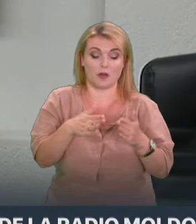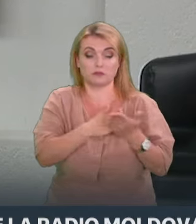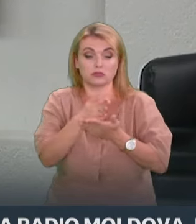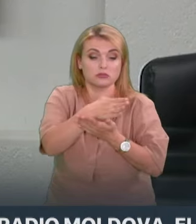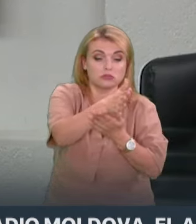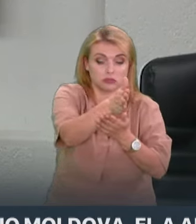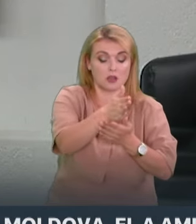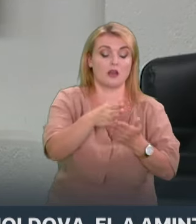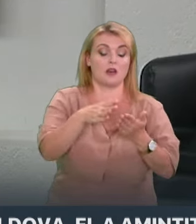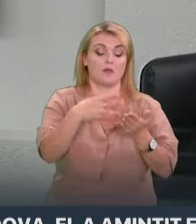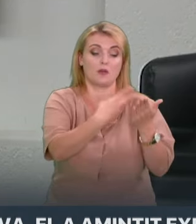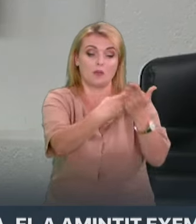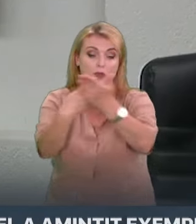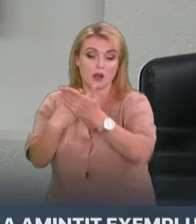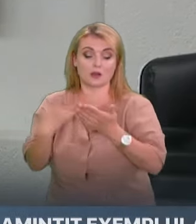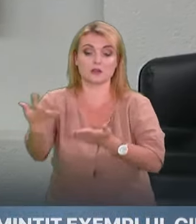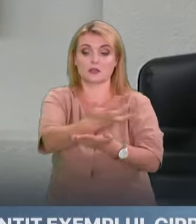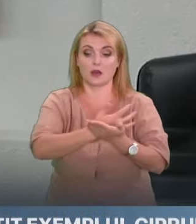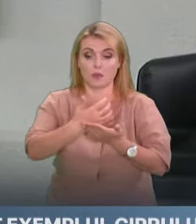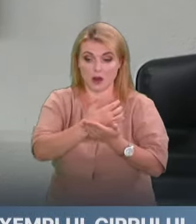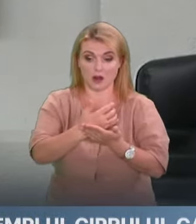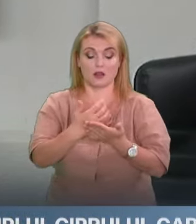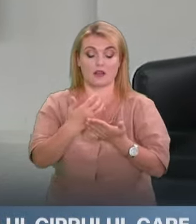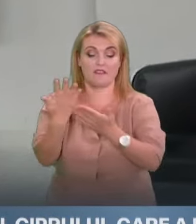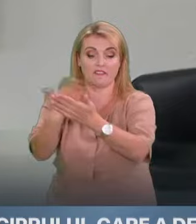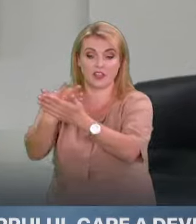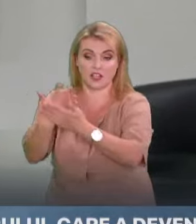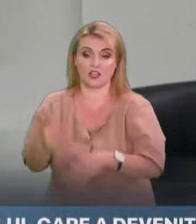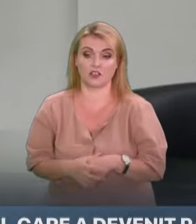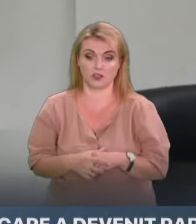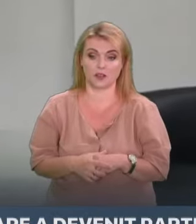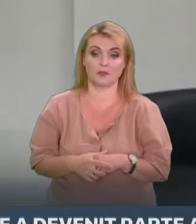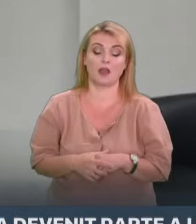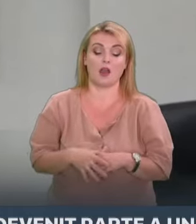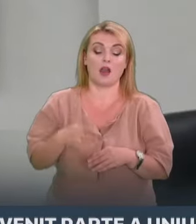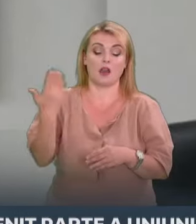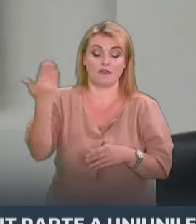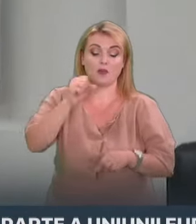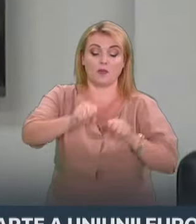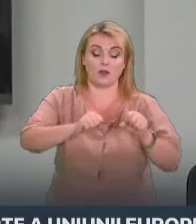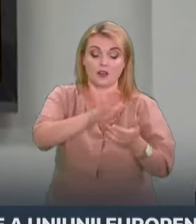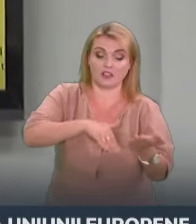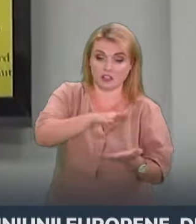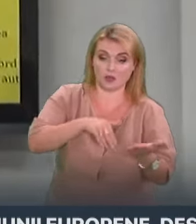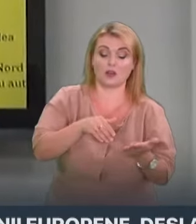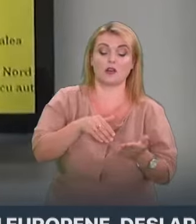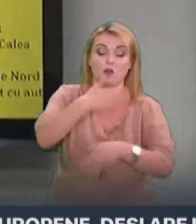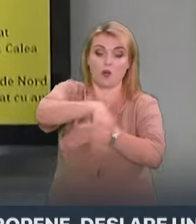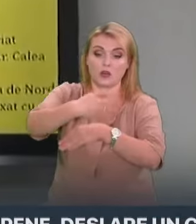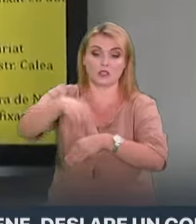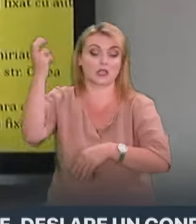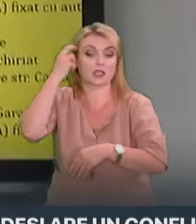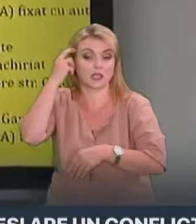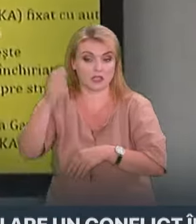într-o circumstanță, și dar vedem stânga bicicleta, prima traversare, strada Kiev, petrecerea de